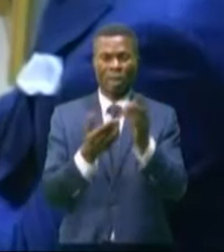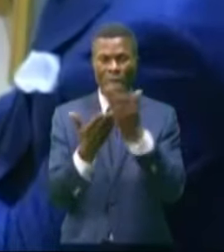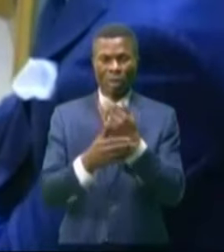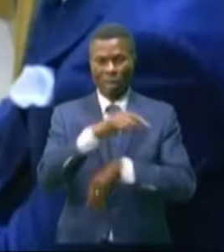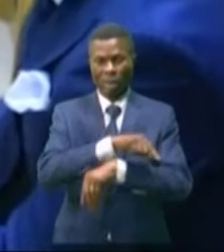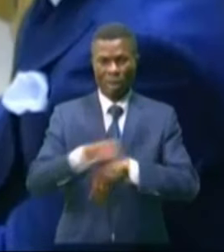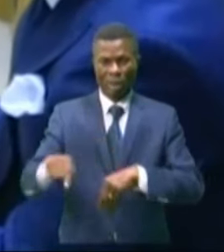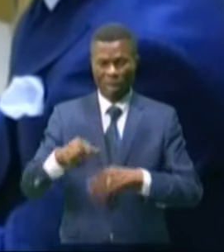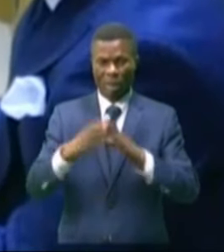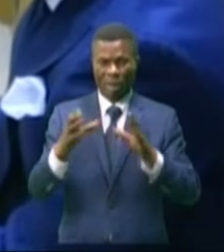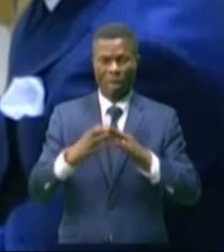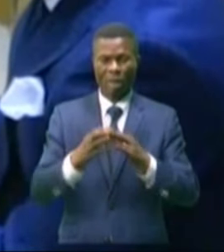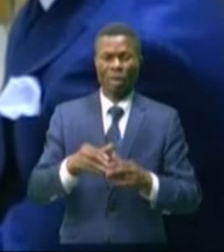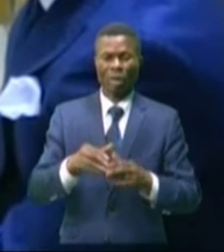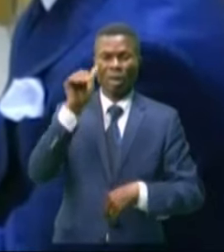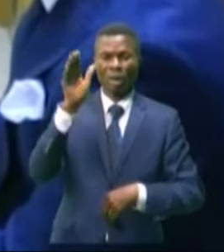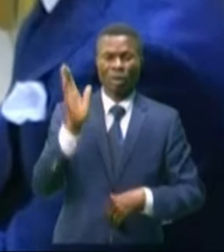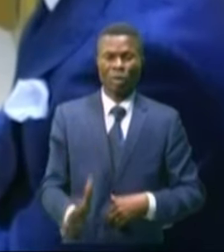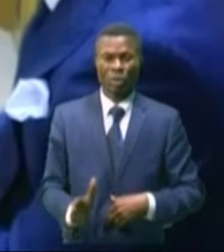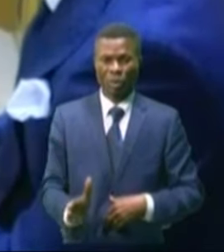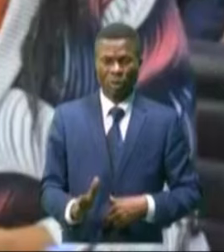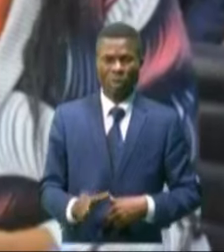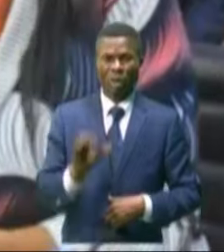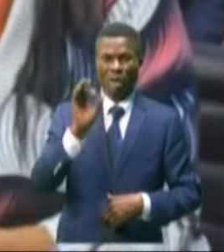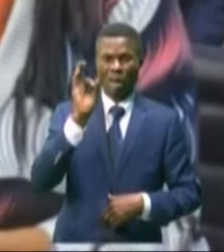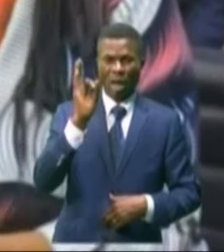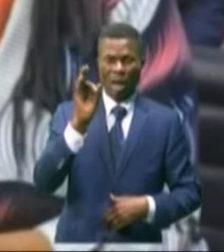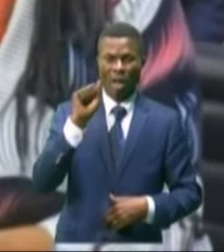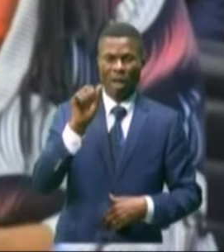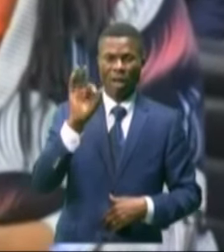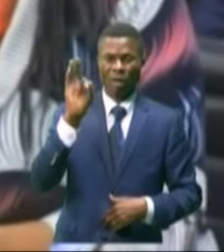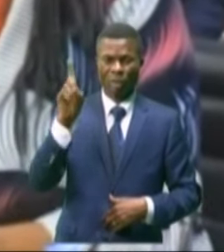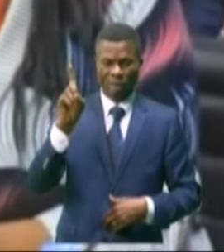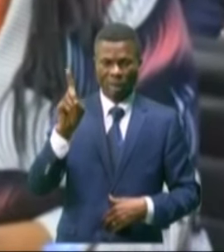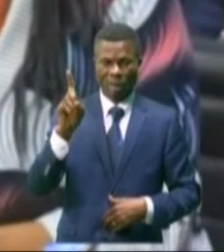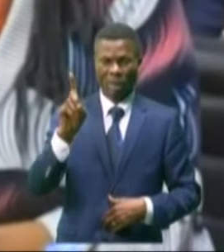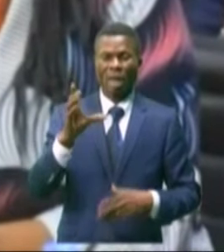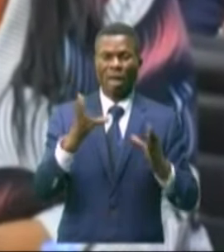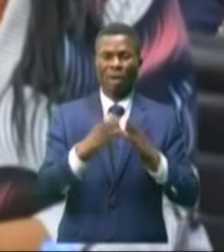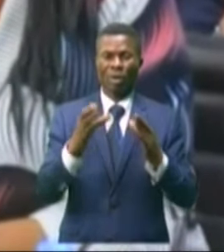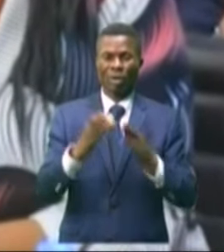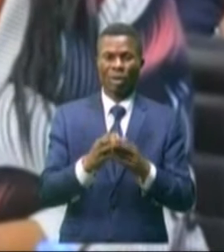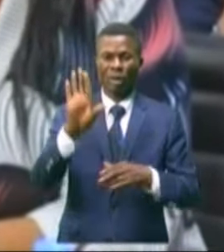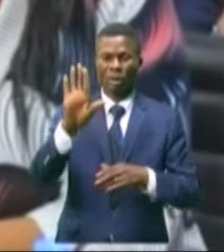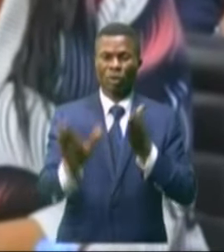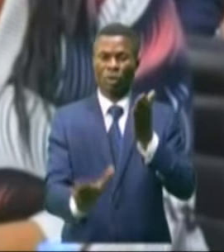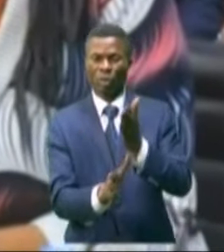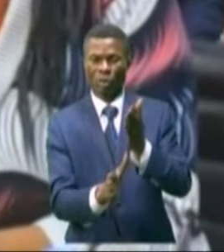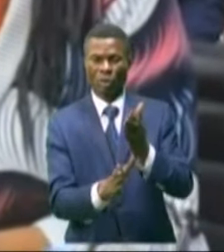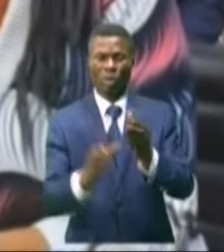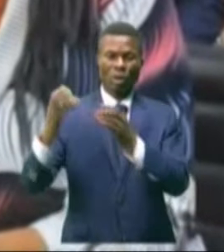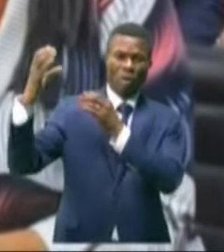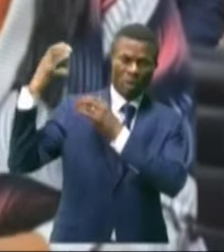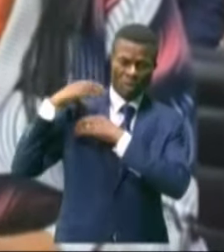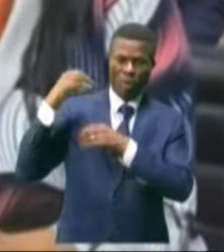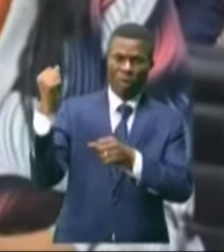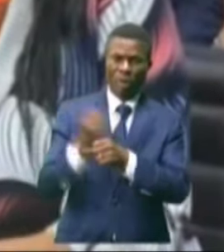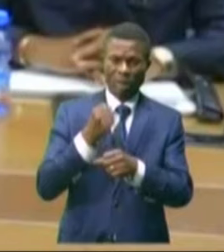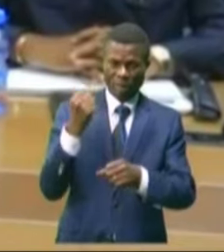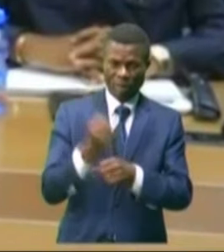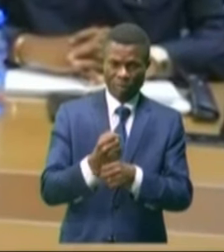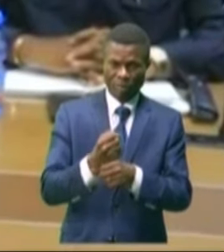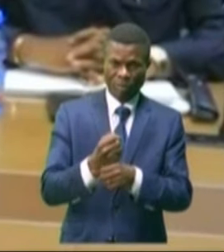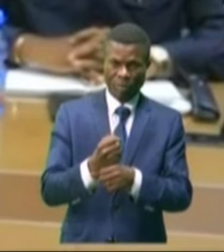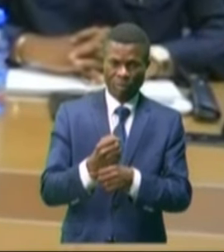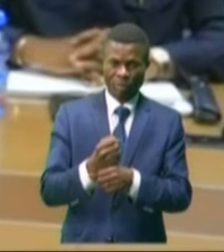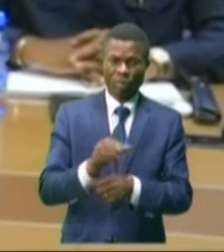Sophia Ibrahim, directrice de l'AFD RDC, accompagnée de son adjointe en charge des opérations,